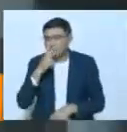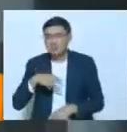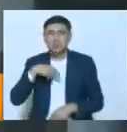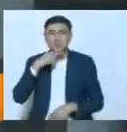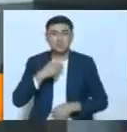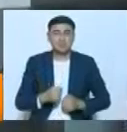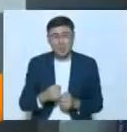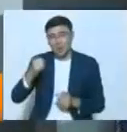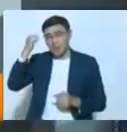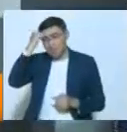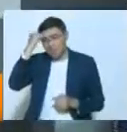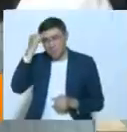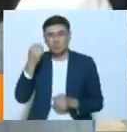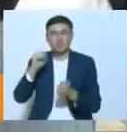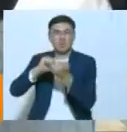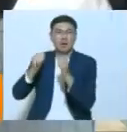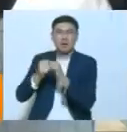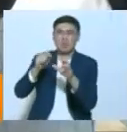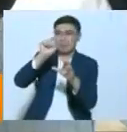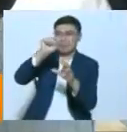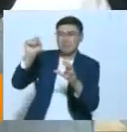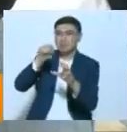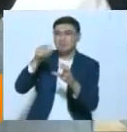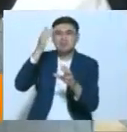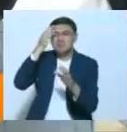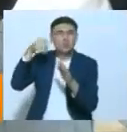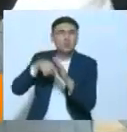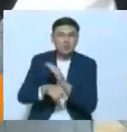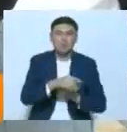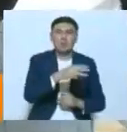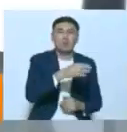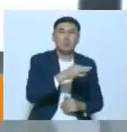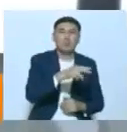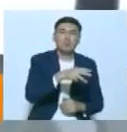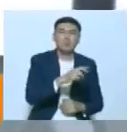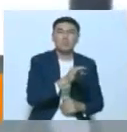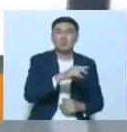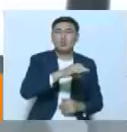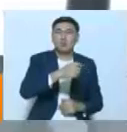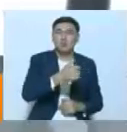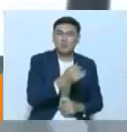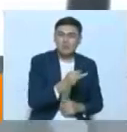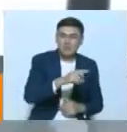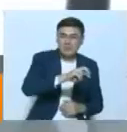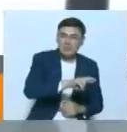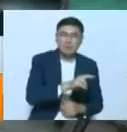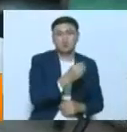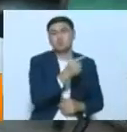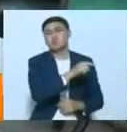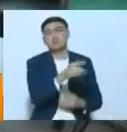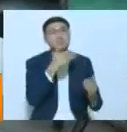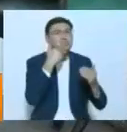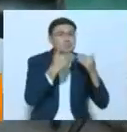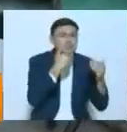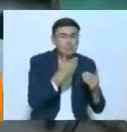мен құлпытастардағы көне жазу таңбалардың мағынасын ұғынып, мобилография, сурет пен бейне жазба жөнінде кәсіби мамандардан кеңес алды.